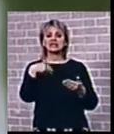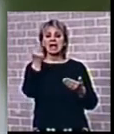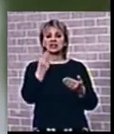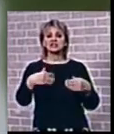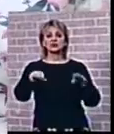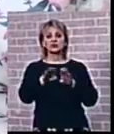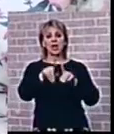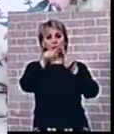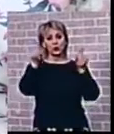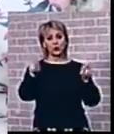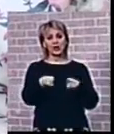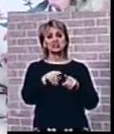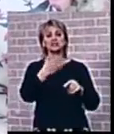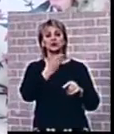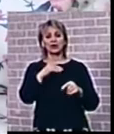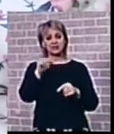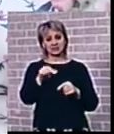такую картину красивую. Вот.